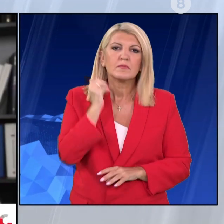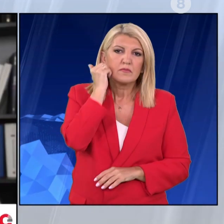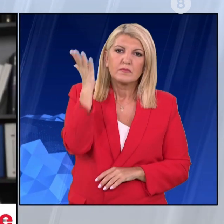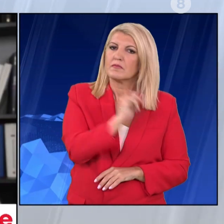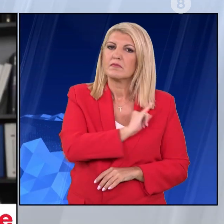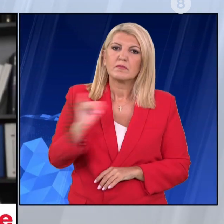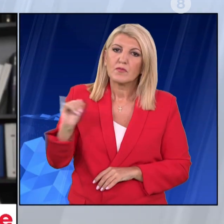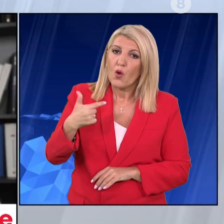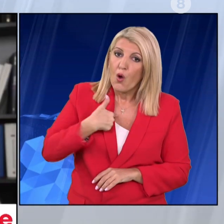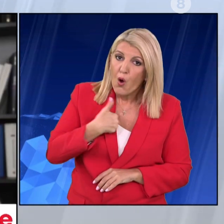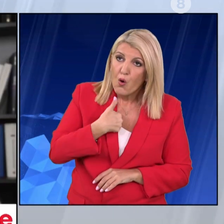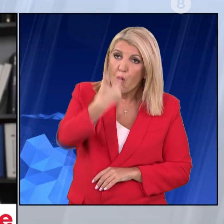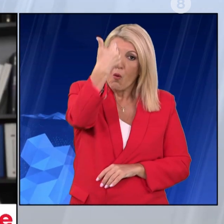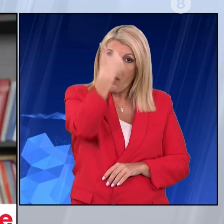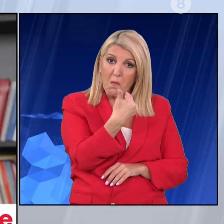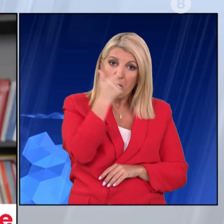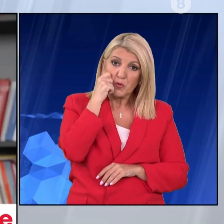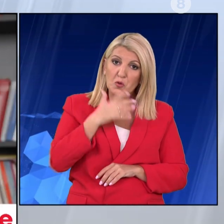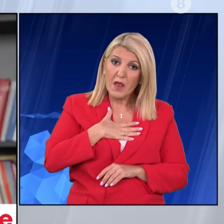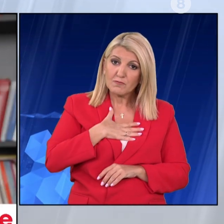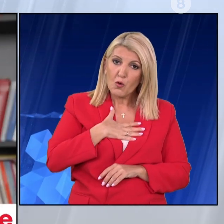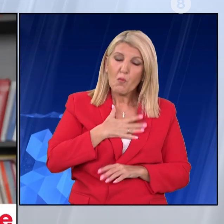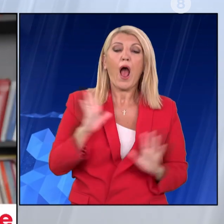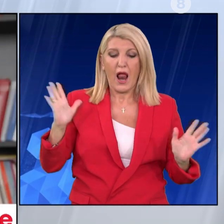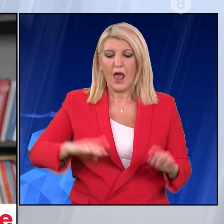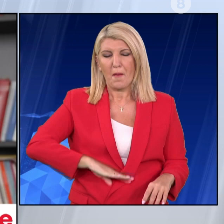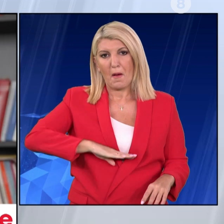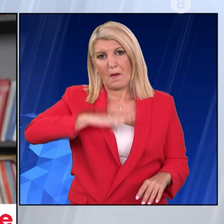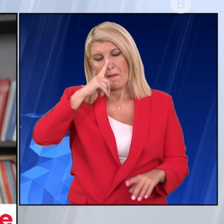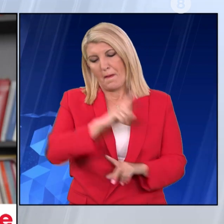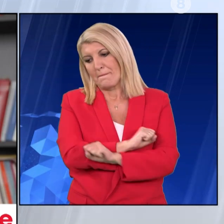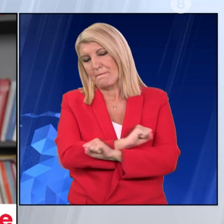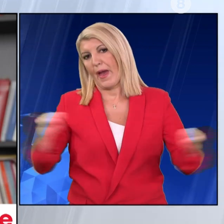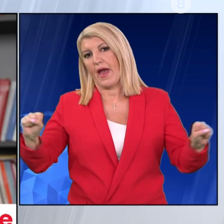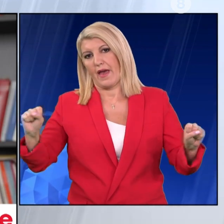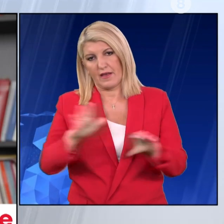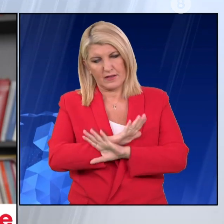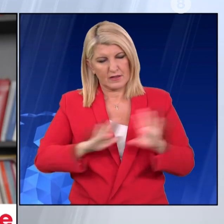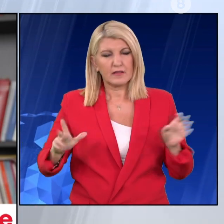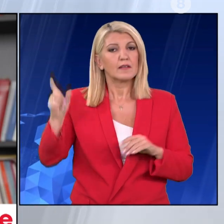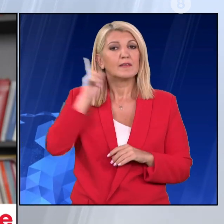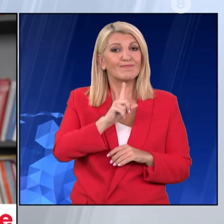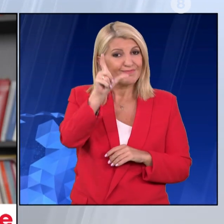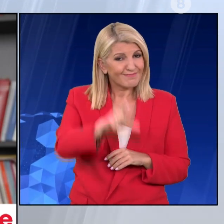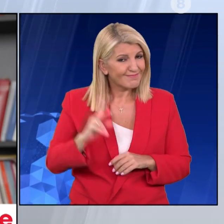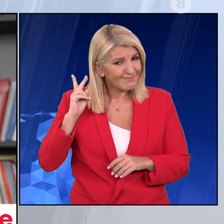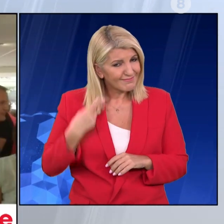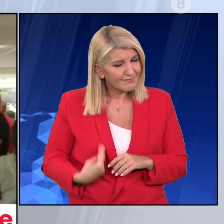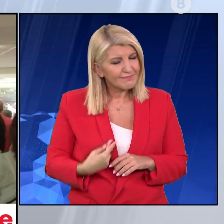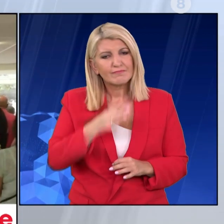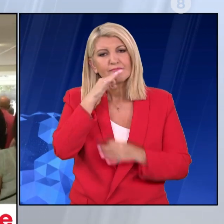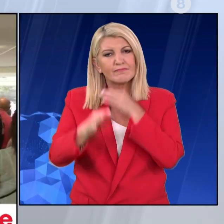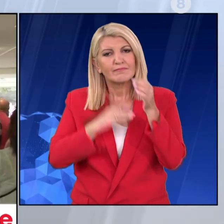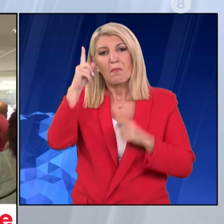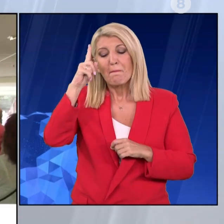βίντεο όμως για όλα υπάρχει ένα όριο η έφη αξιόγλου με τη φράση καλούμαι να αποδείξω ότι δεν είμαι ελέφαντας επιχείρησε μεσο βίντεο να δώσει για τελευταία φορά